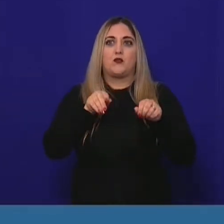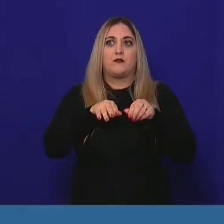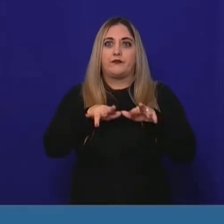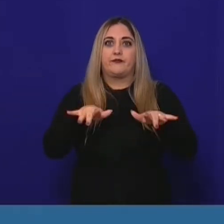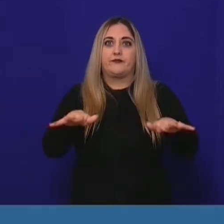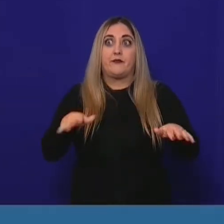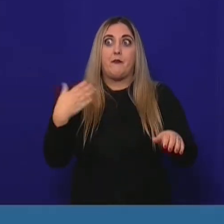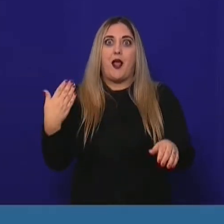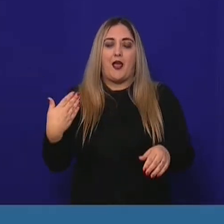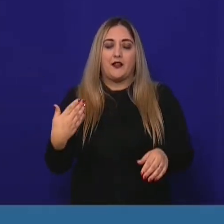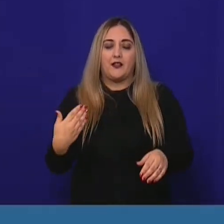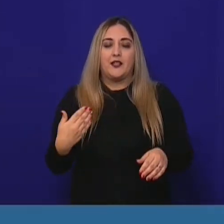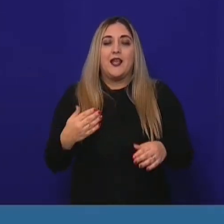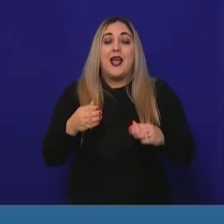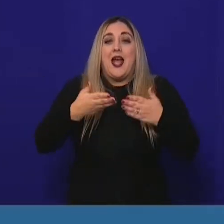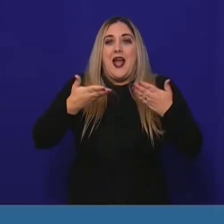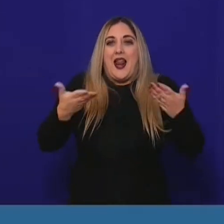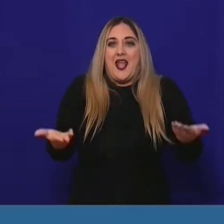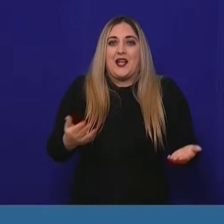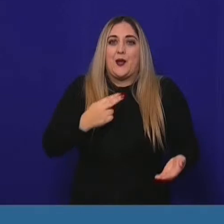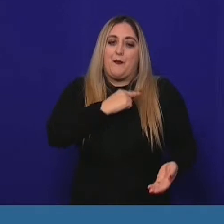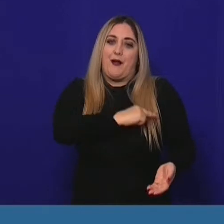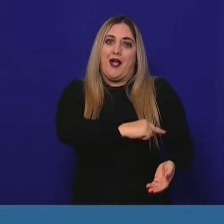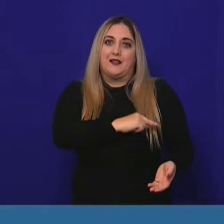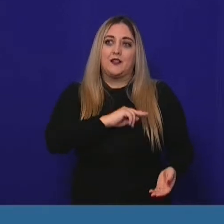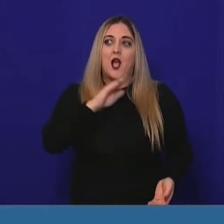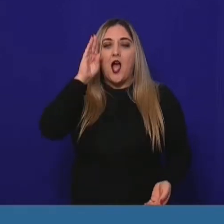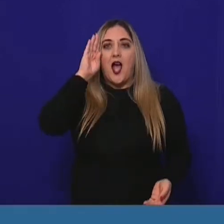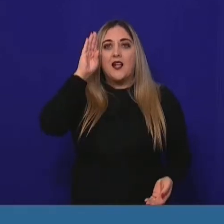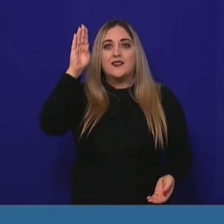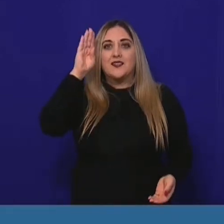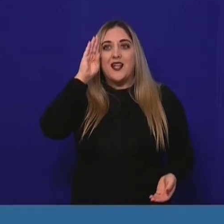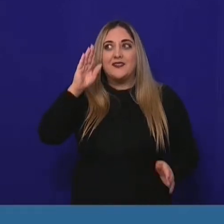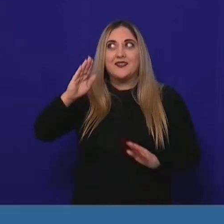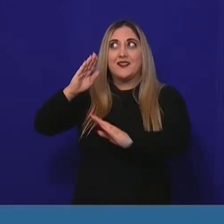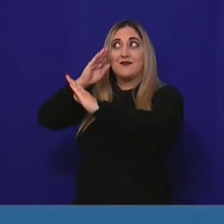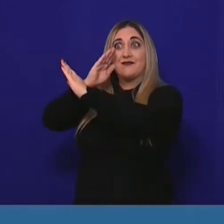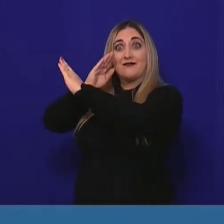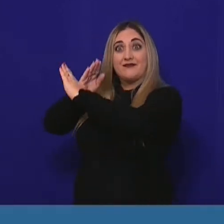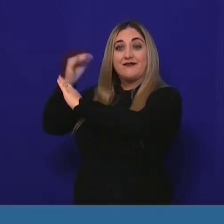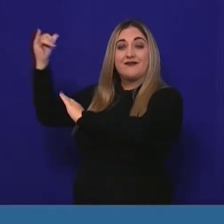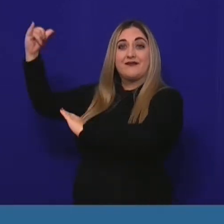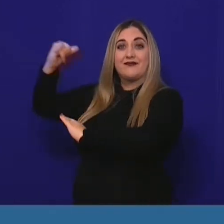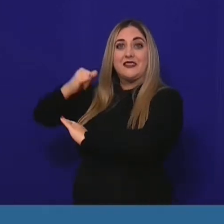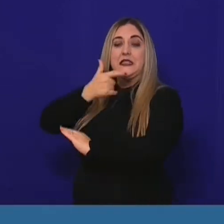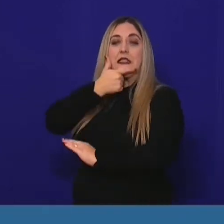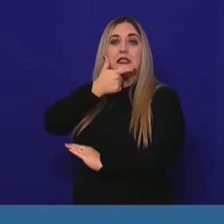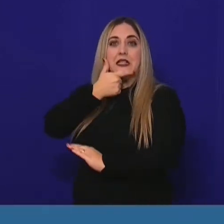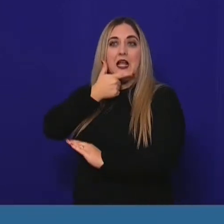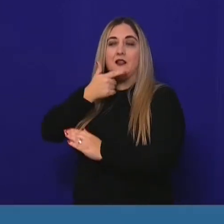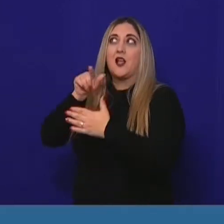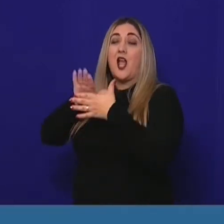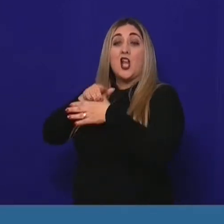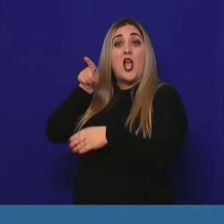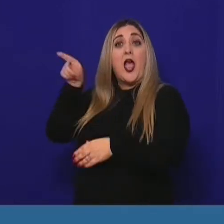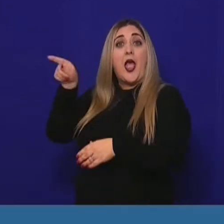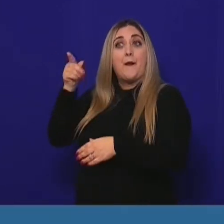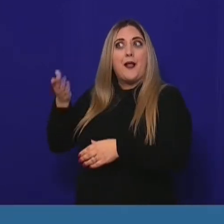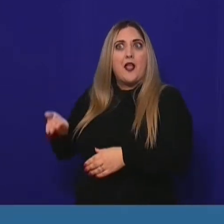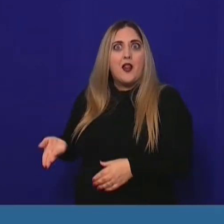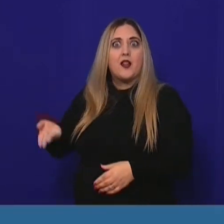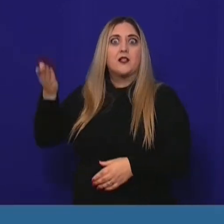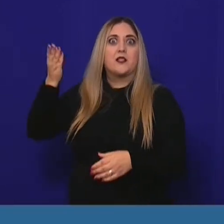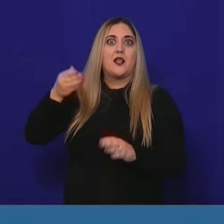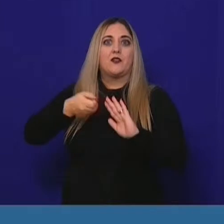flimkien ukoll ma' pajjiżi oħra mill-ewwel ħadna l-azzjoni biex aħna nkunu qegħdin nillimitaw in-nies li ġejjin mill-Ingilterra x'hemmhekk huwa